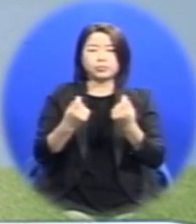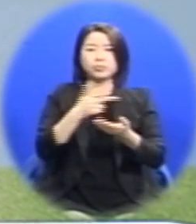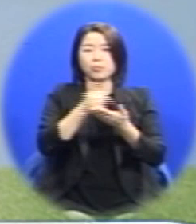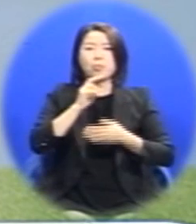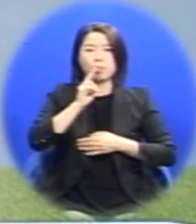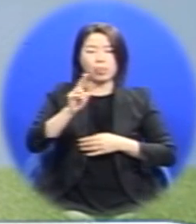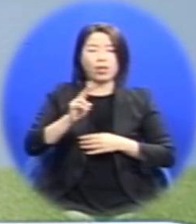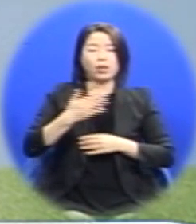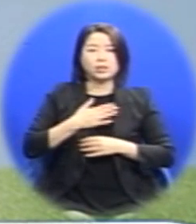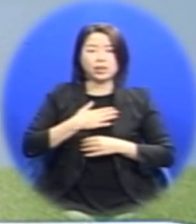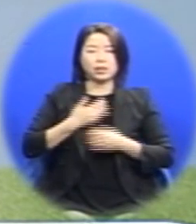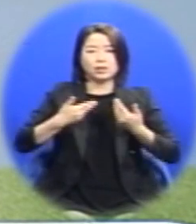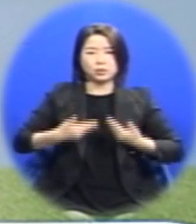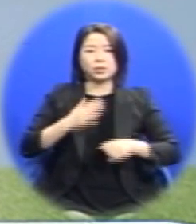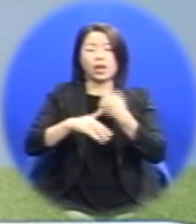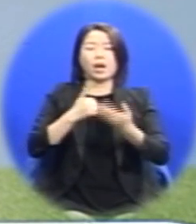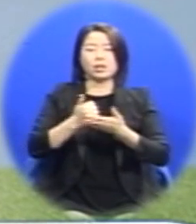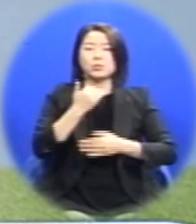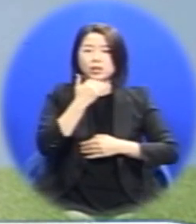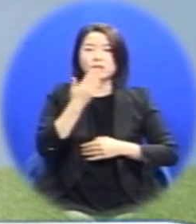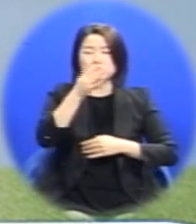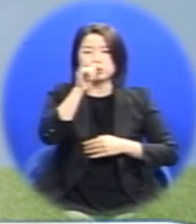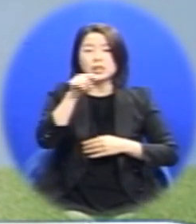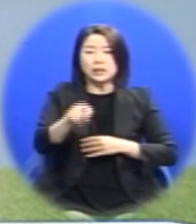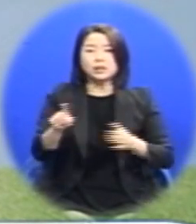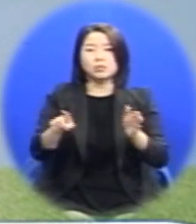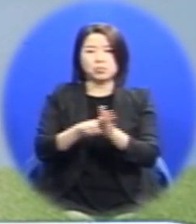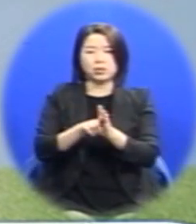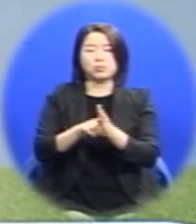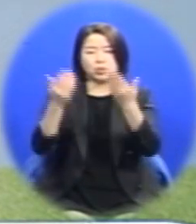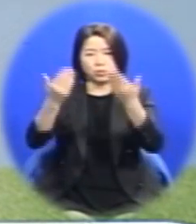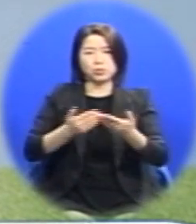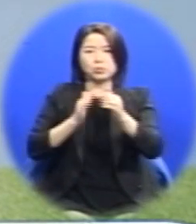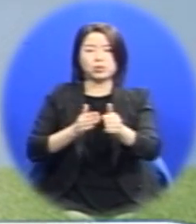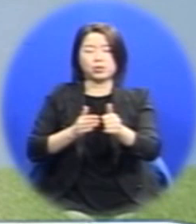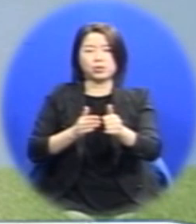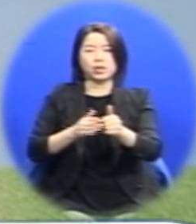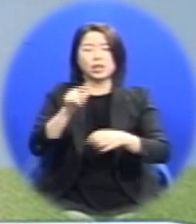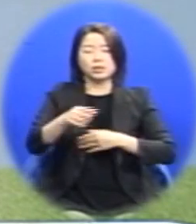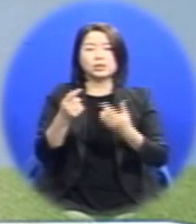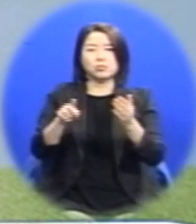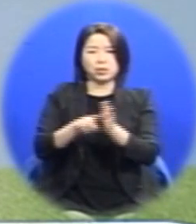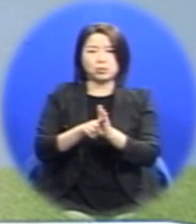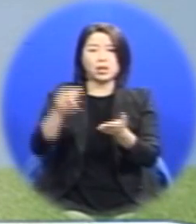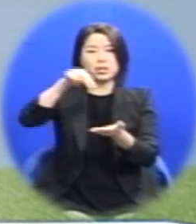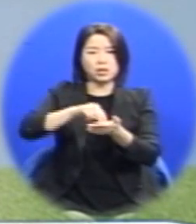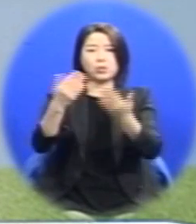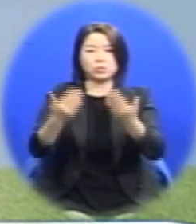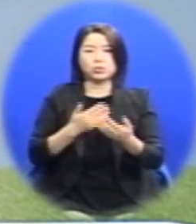제가 잠잠히 하나님을 기다릴 수 있는 그 믿음을 주십시오. 그 믿음에 저를